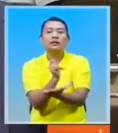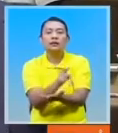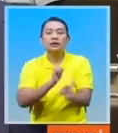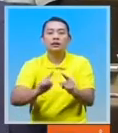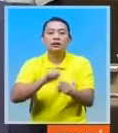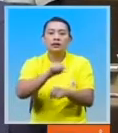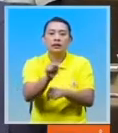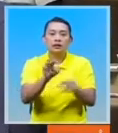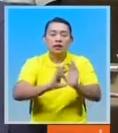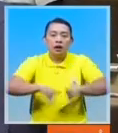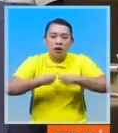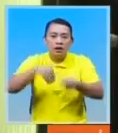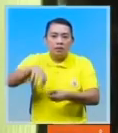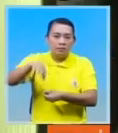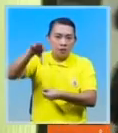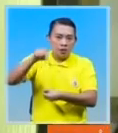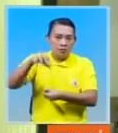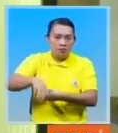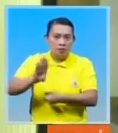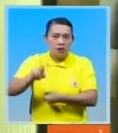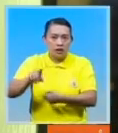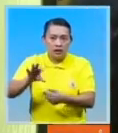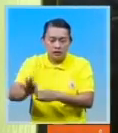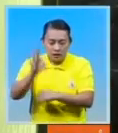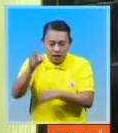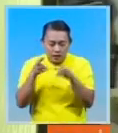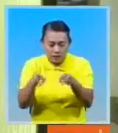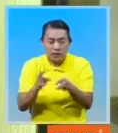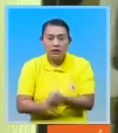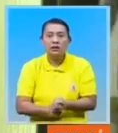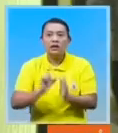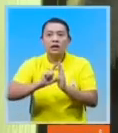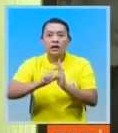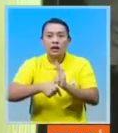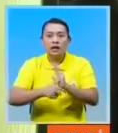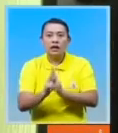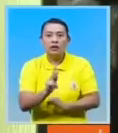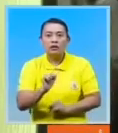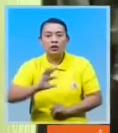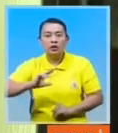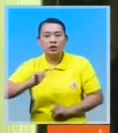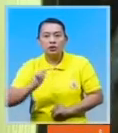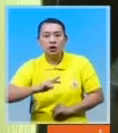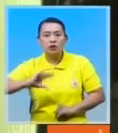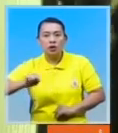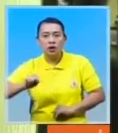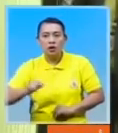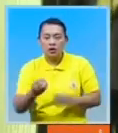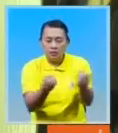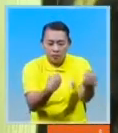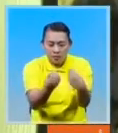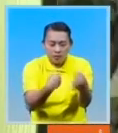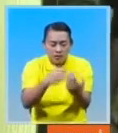ทางเลือกให้กับผู้ประกอบการอีกด้วยด้านนายถากรตันทสิทธิ์เลขาธิการกสทช.ฟังแบบนี้แล้วนะครับก็บอกว่าเดี๋ยวจะนำความเห็นของทุกคนเลยเนี่ยนะ